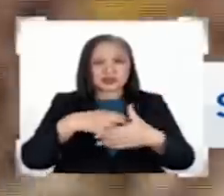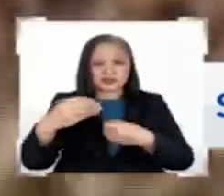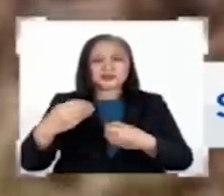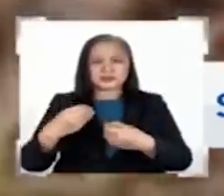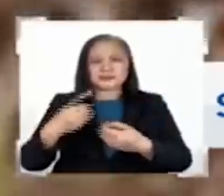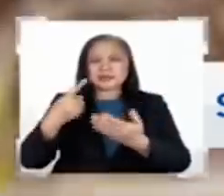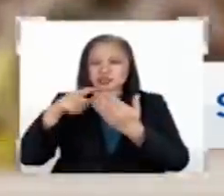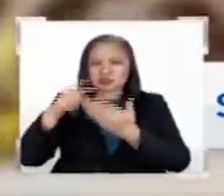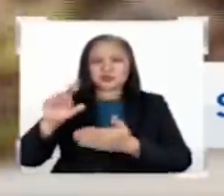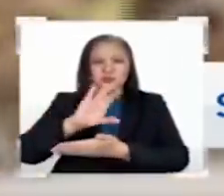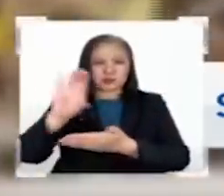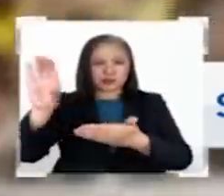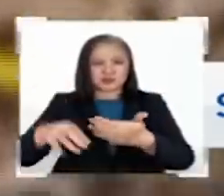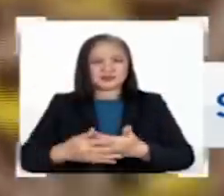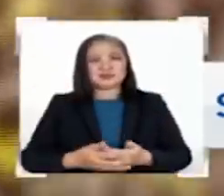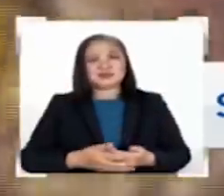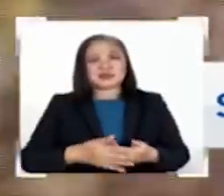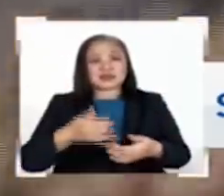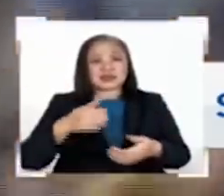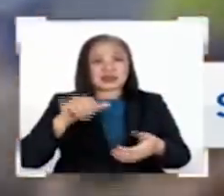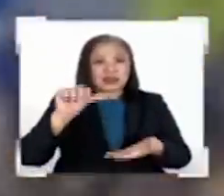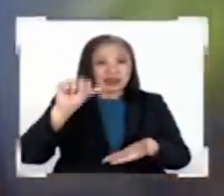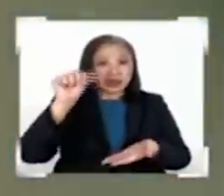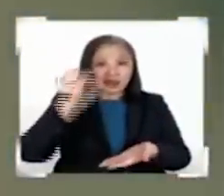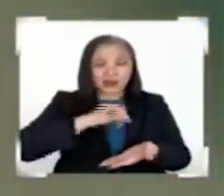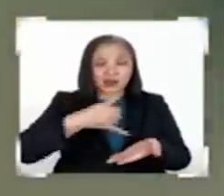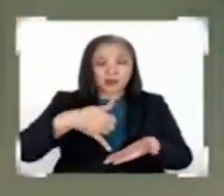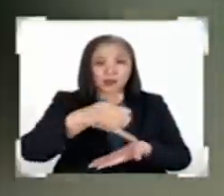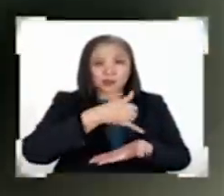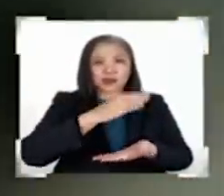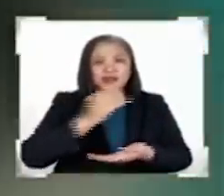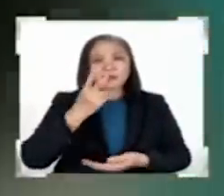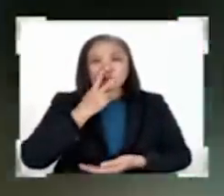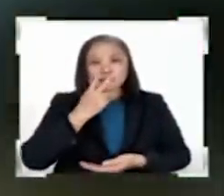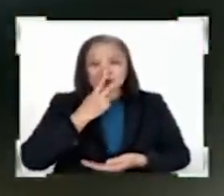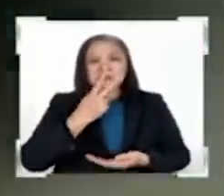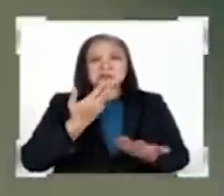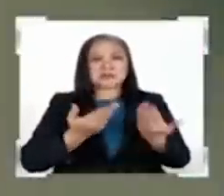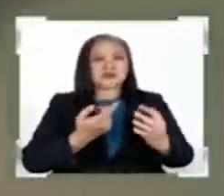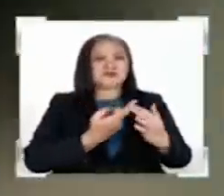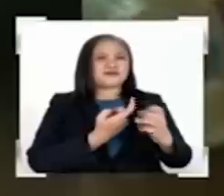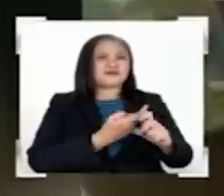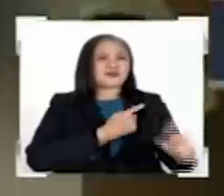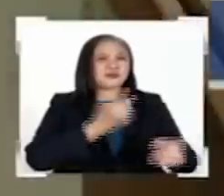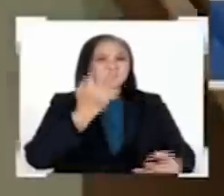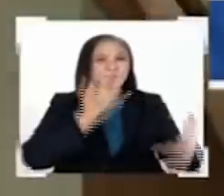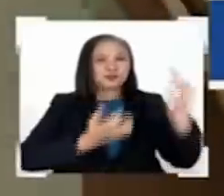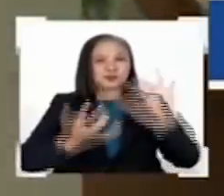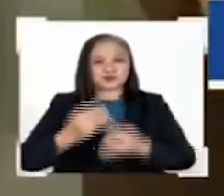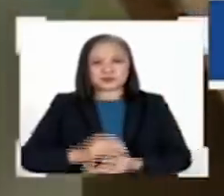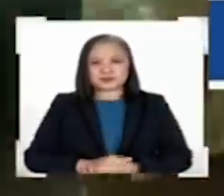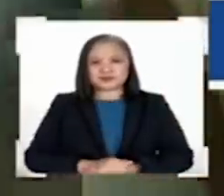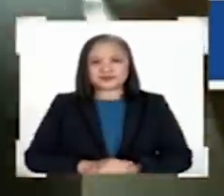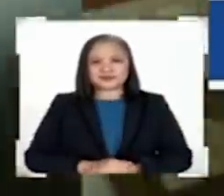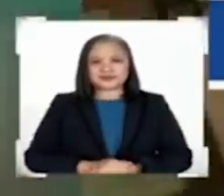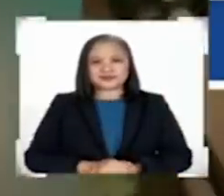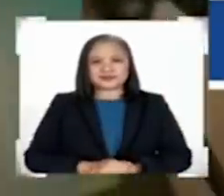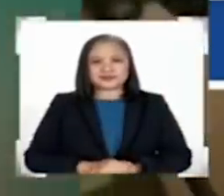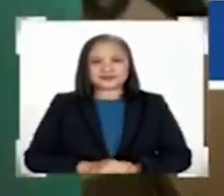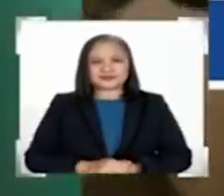at sigarilyo sa selda ang sinasabing pinagmulan ng sunog. Lupin siya! Oh my God! Kikusuki nga